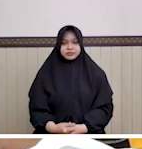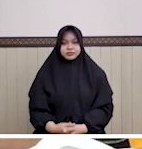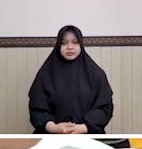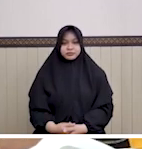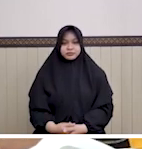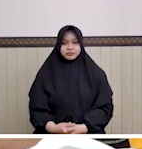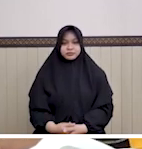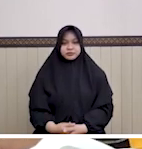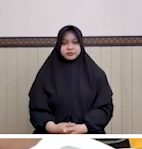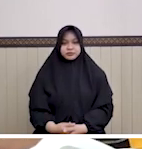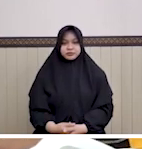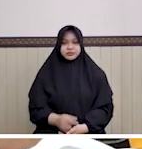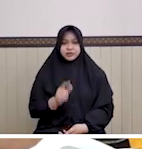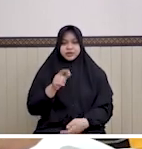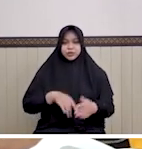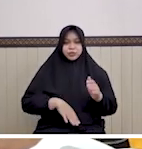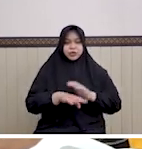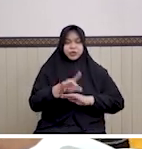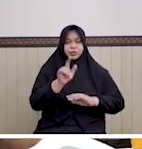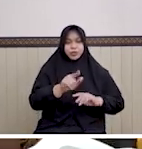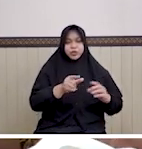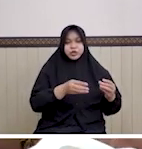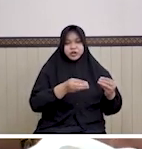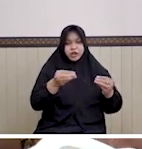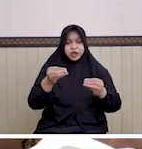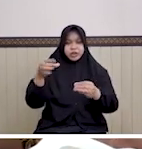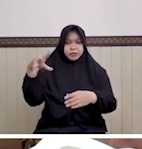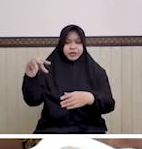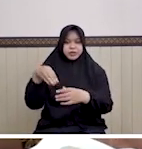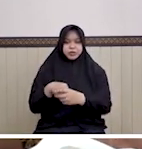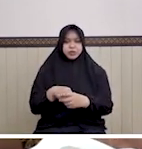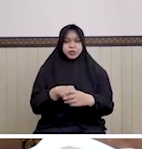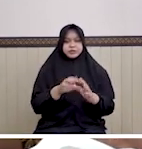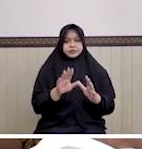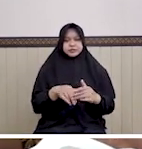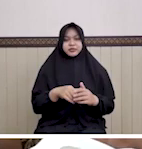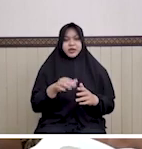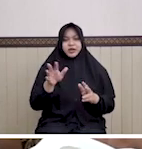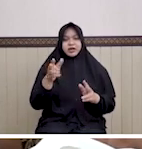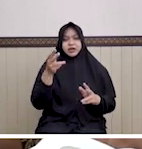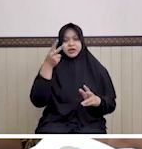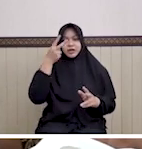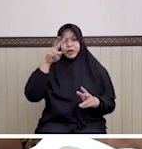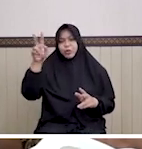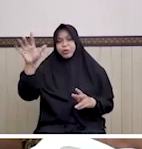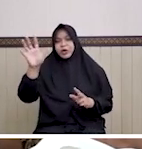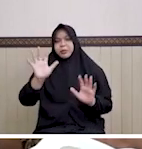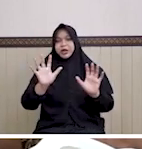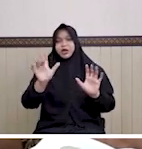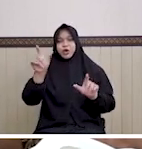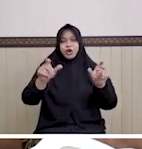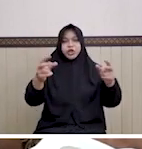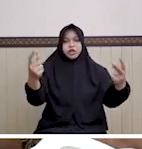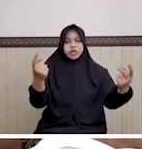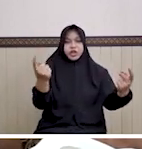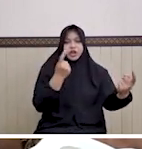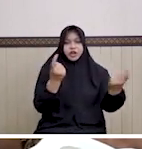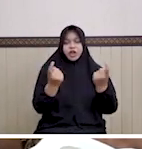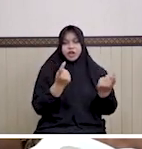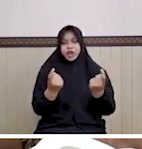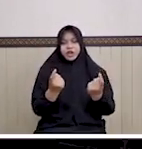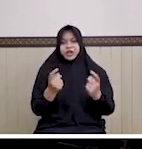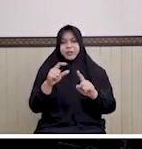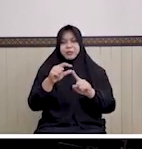diversity ya disitu penuh-penuh orang saya suruh masuk daripada nanti di luar banyak orang nanya kenapa-kenapa kok bebek di